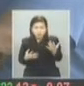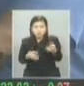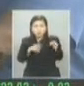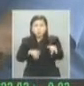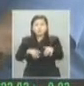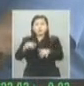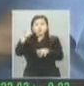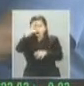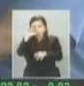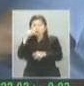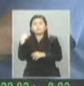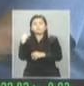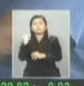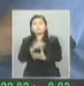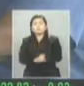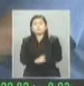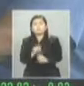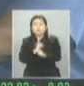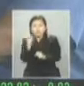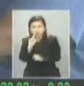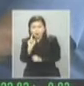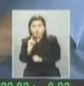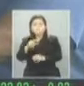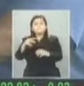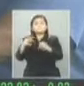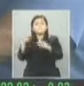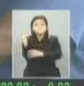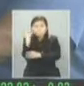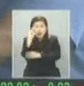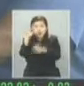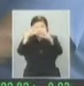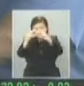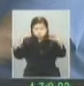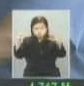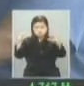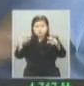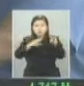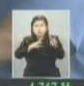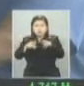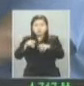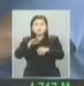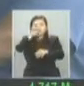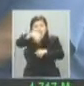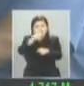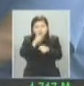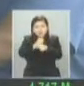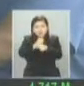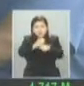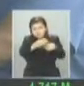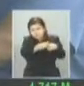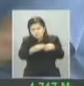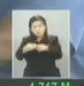ให้ได้นะครับจะไปลากไม้เกี่ยวกับระเบิดทางฝั่งพม่าไหมหรือจะต้องไปเดินในกรุงเท